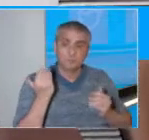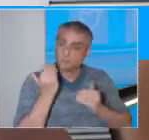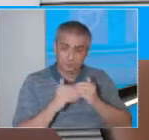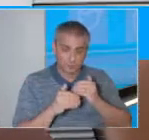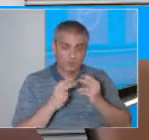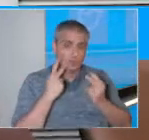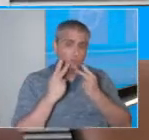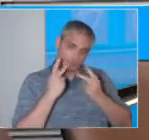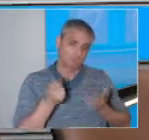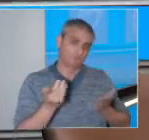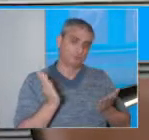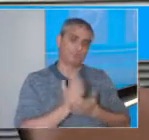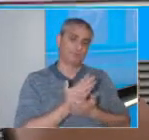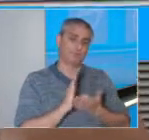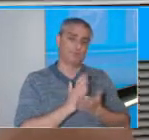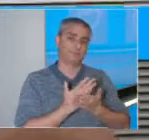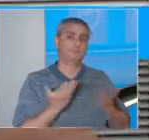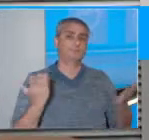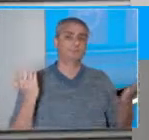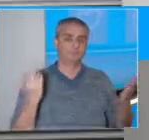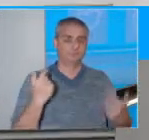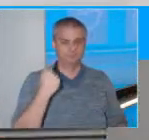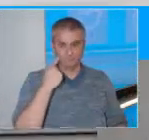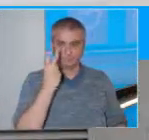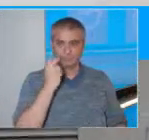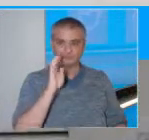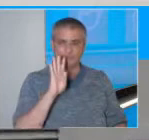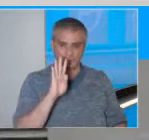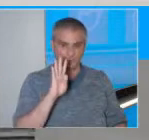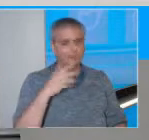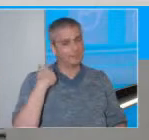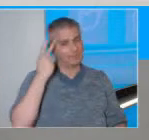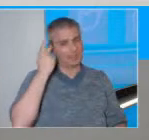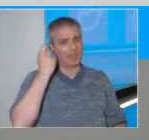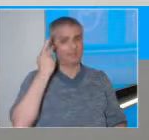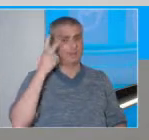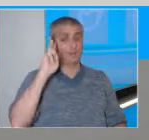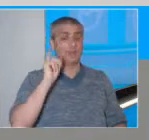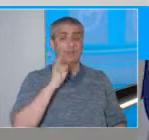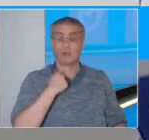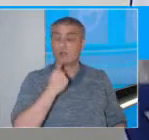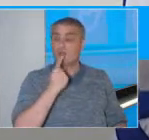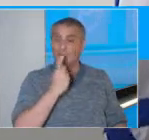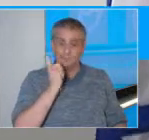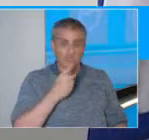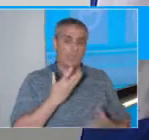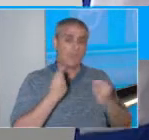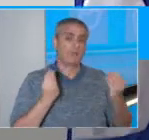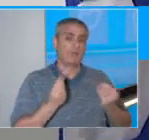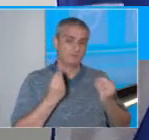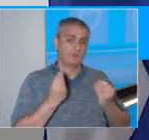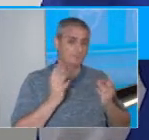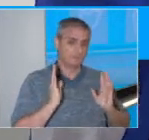דבר התוצאות הן אלה שיקבעו, ואני חושב שב-24 אני הרבה יותר חכמים. אני רק יכול להגיד שיש הרבה דברים